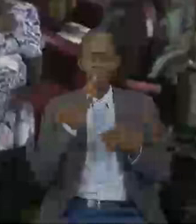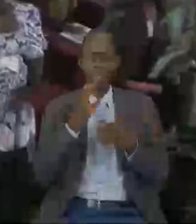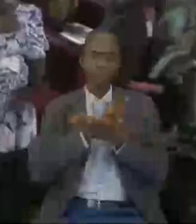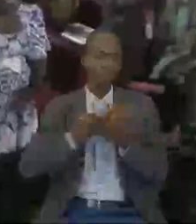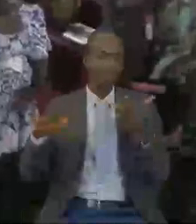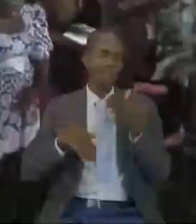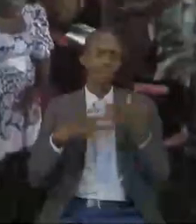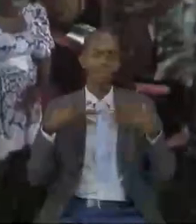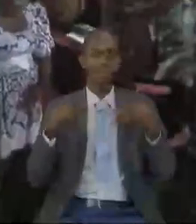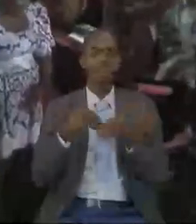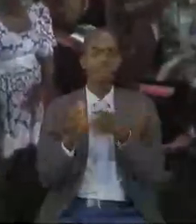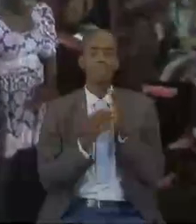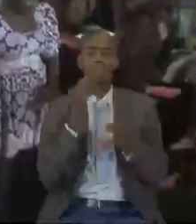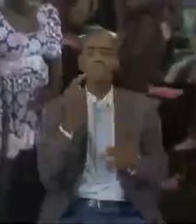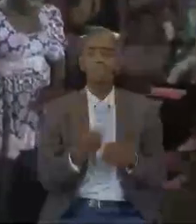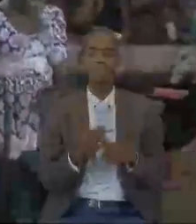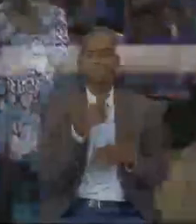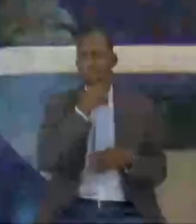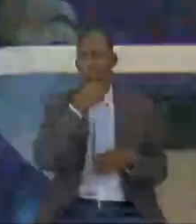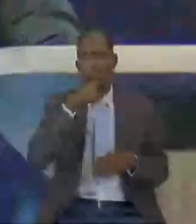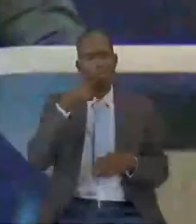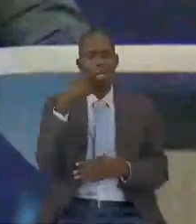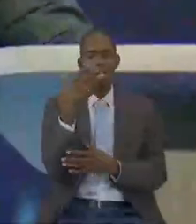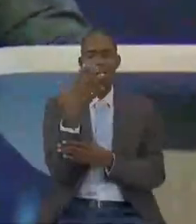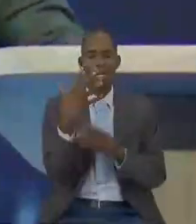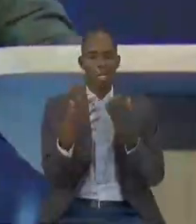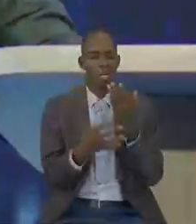Soyez guéris au nom de Jésus.